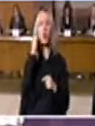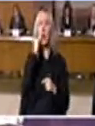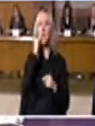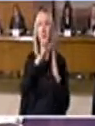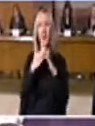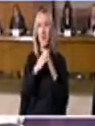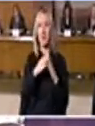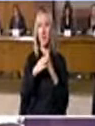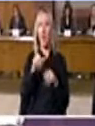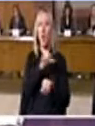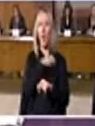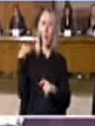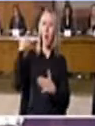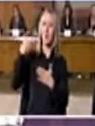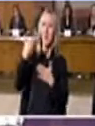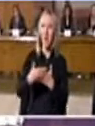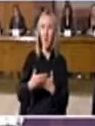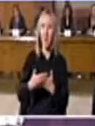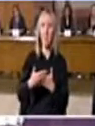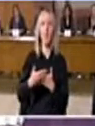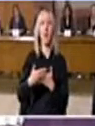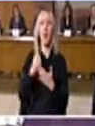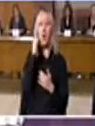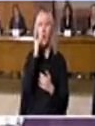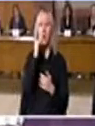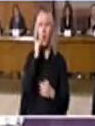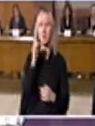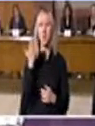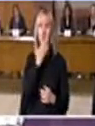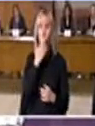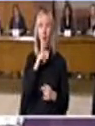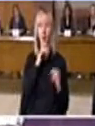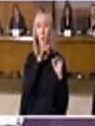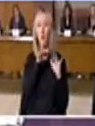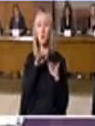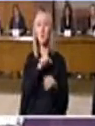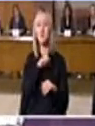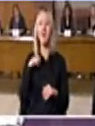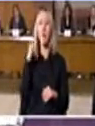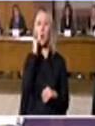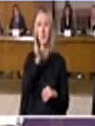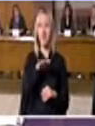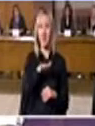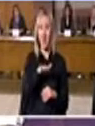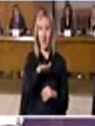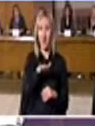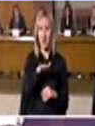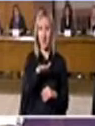naselja, godinama rade romske škole, škole koje pohađaju skoro isključivo romska deca, a